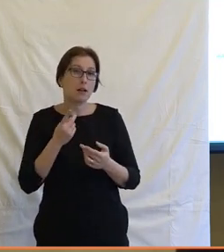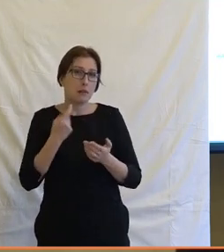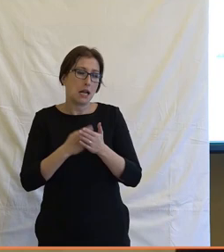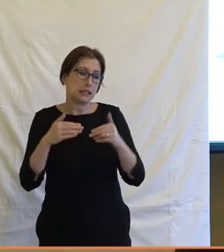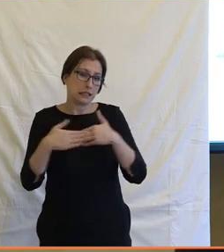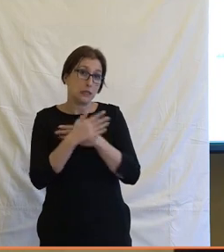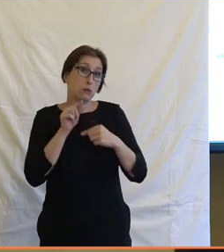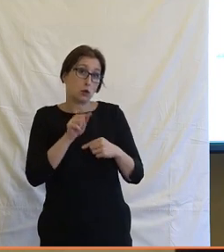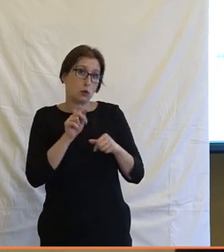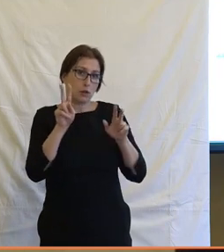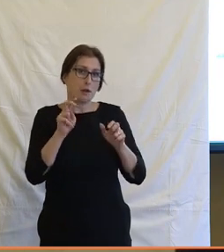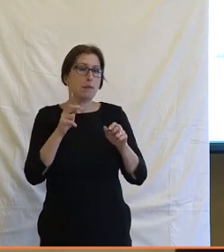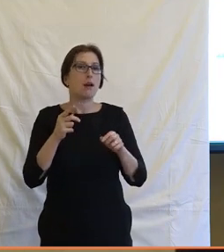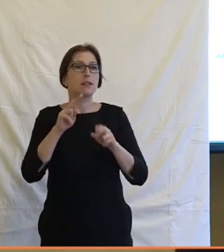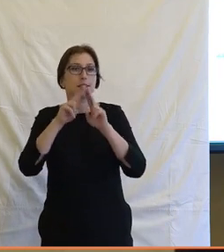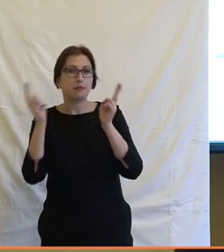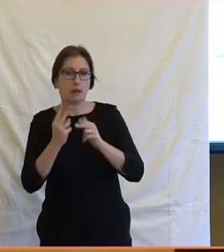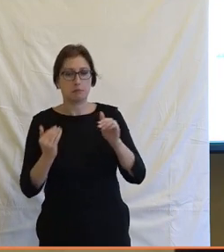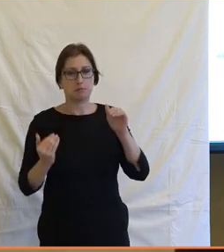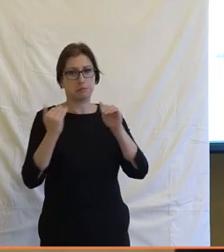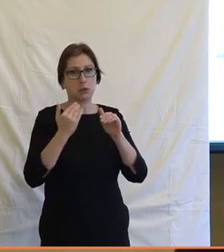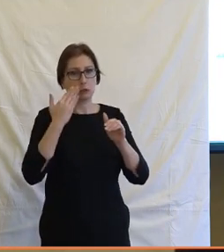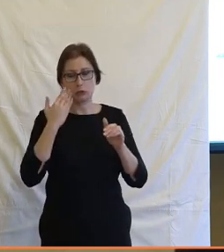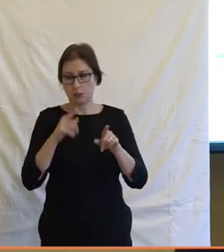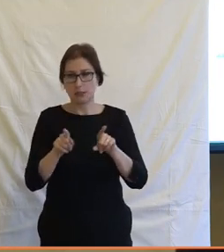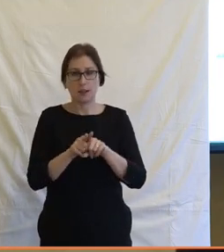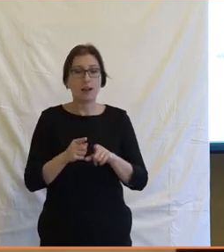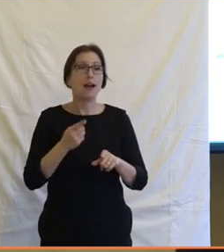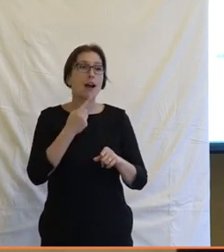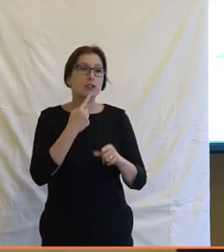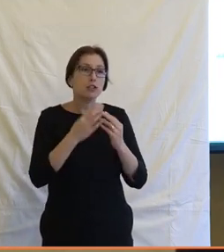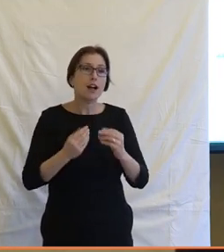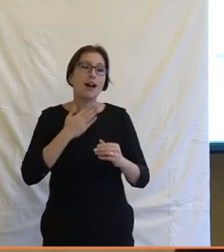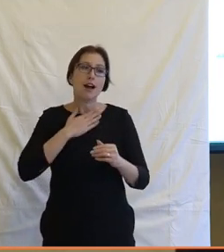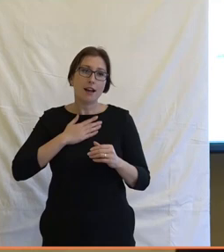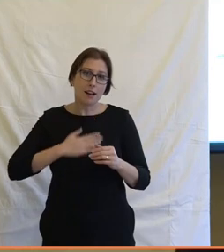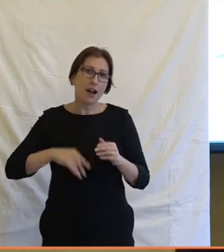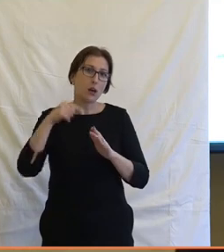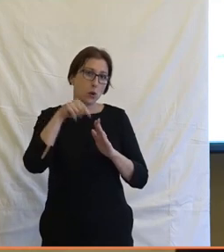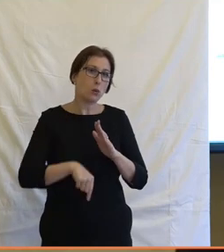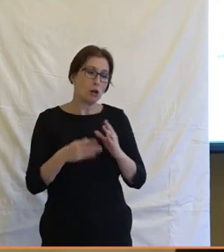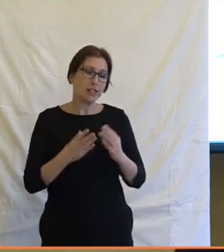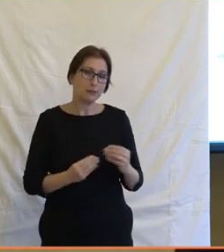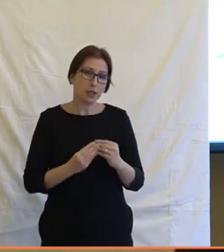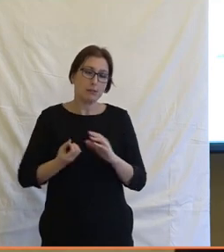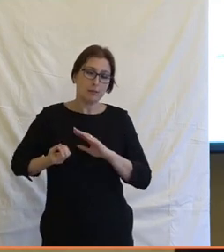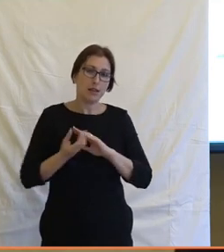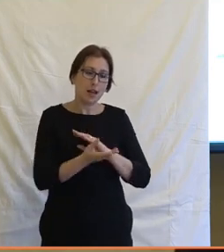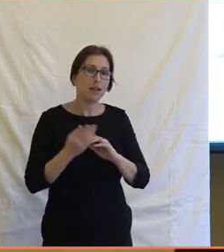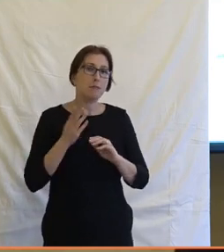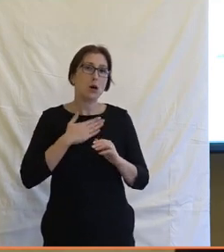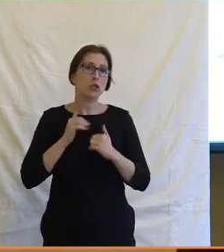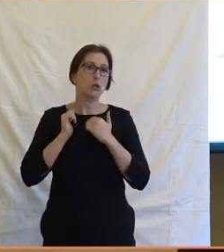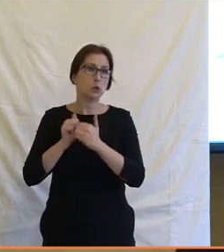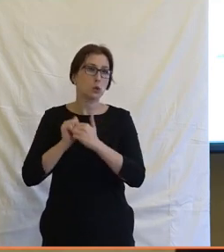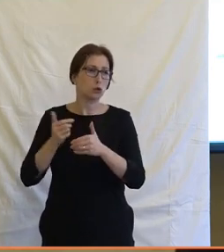A navíc, když už tady máme rádi ty hluboké lidské příběhy, tak mám třeba jako pěknou zkušenost pár let zpátky, když